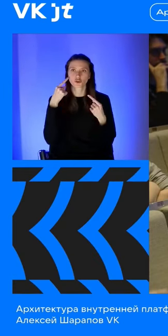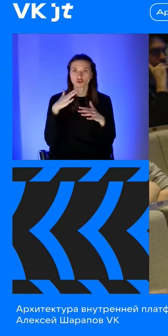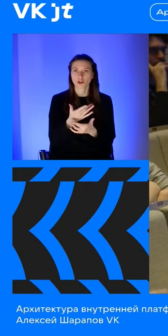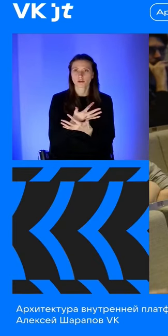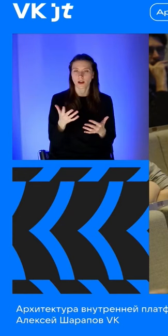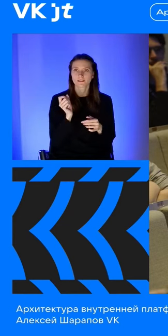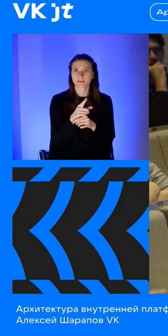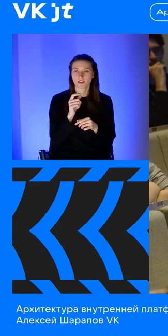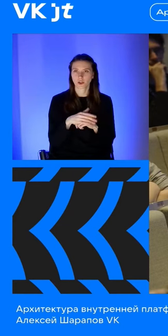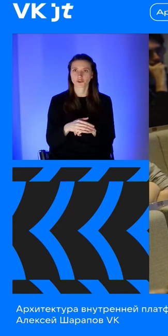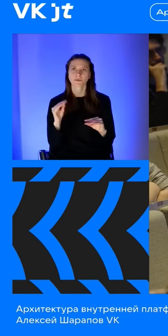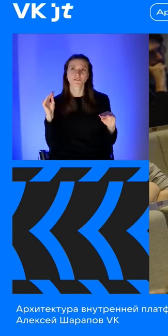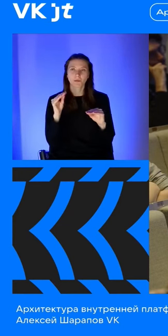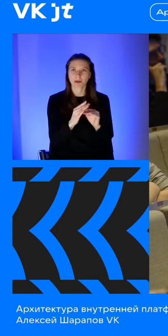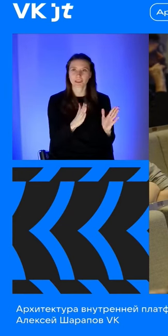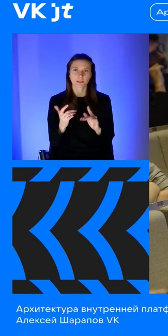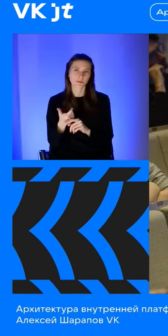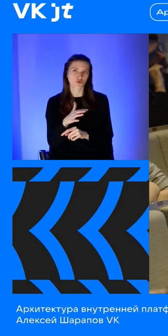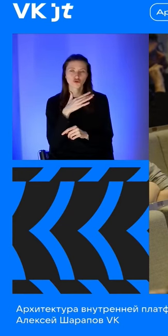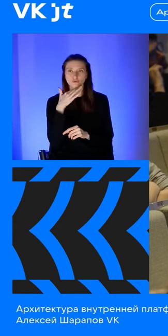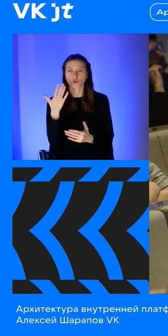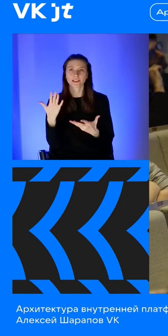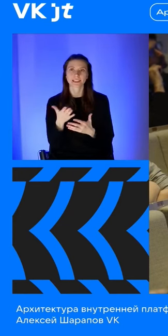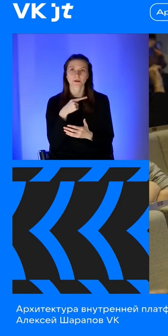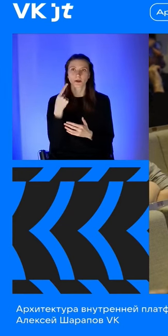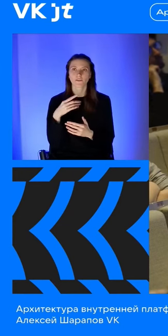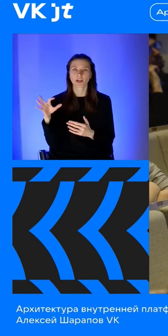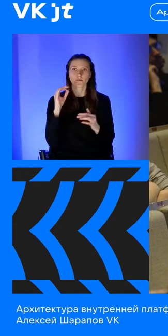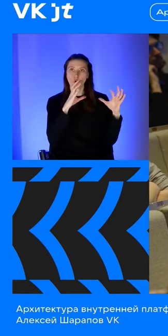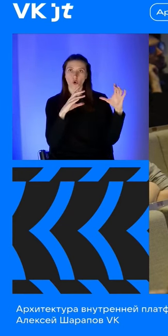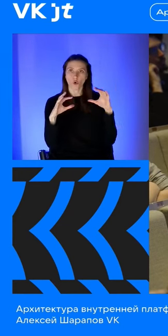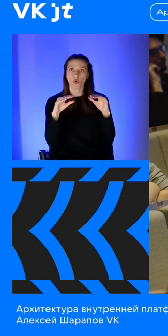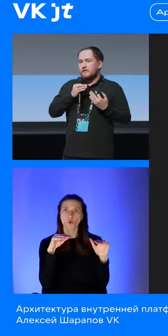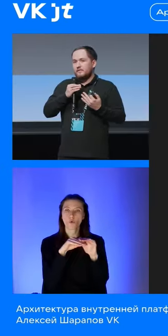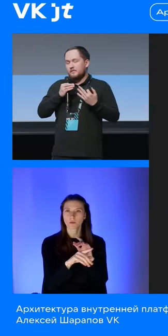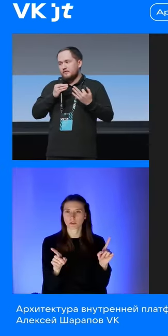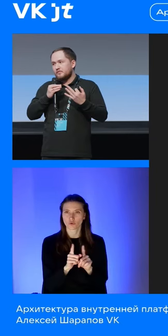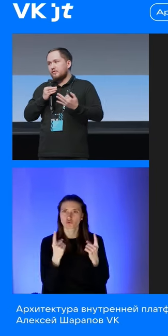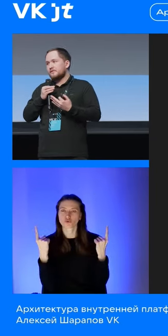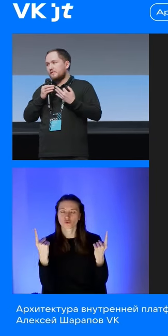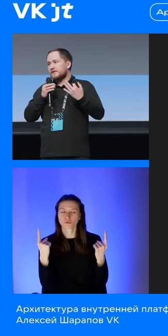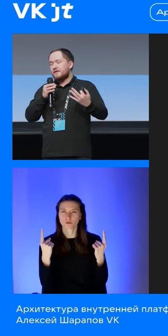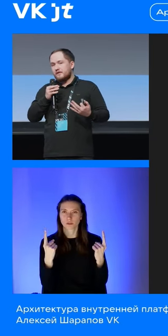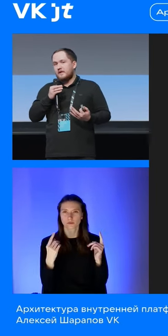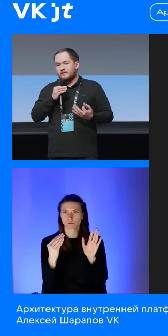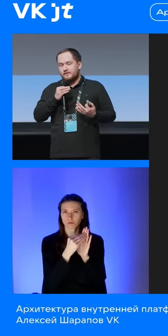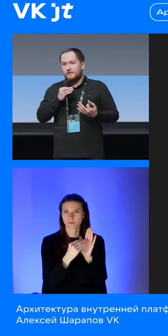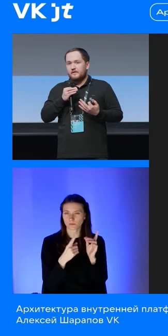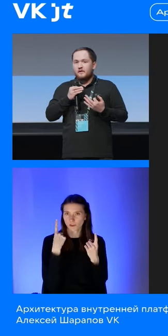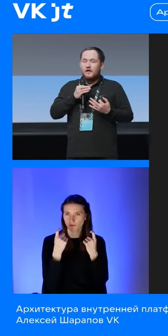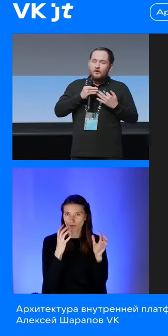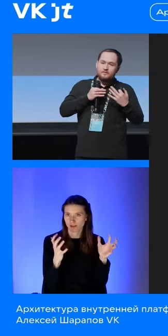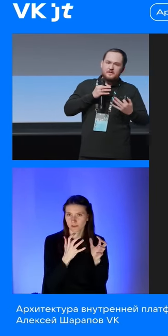систем очень много а когда мы говорим про облако на такой большой объём мы говорим там о том что пользователь бесконечное